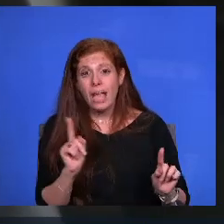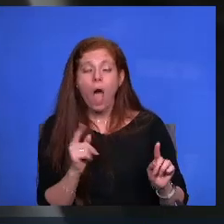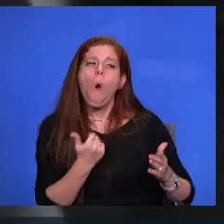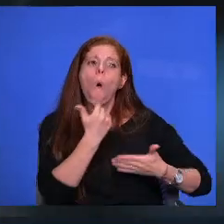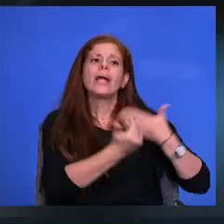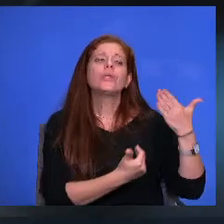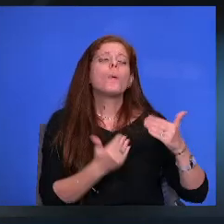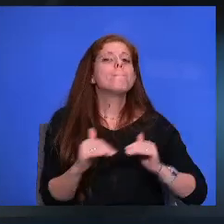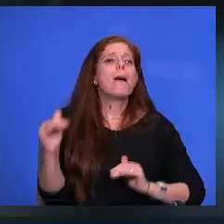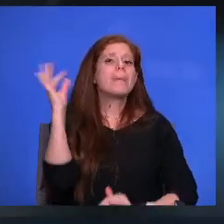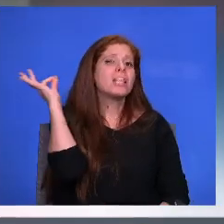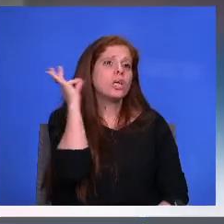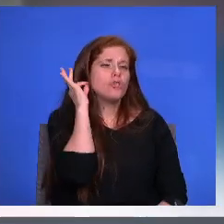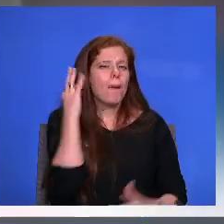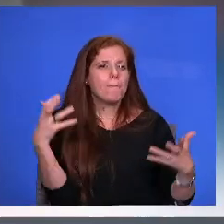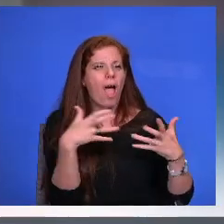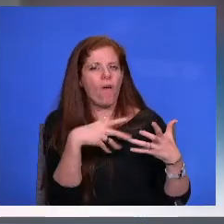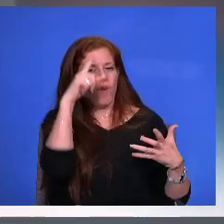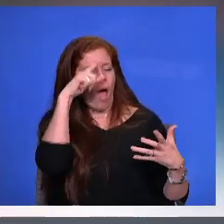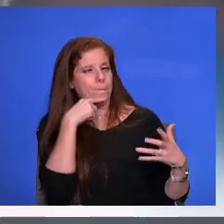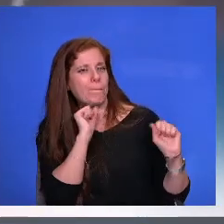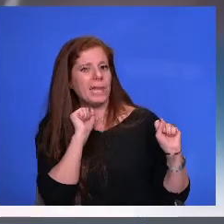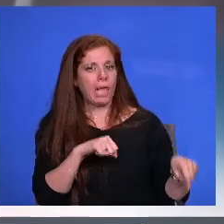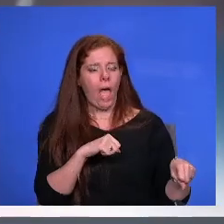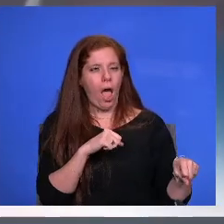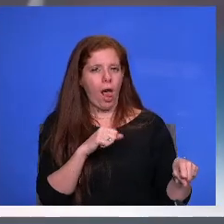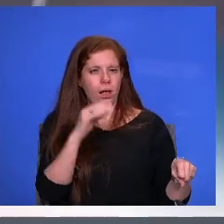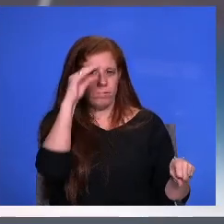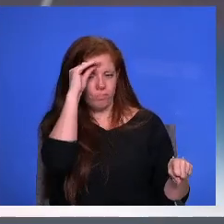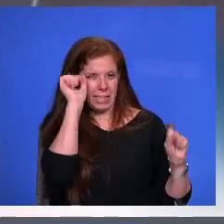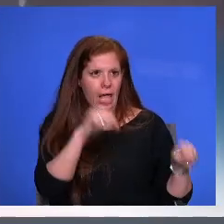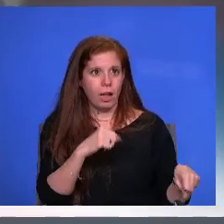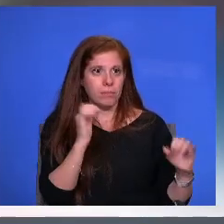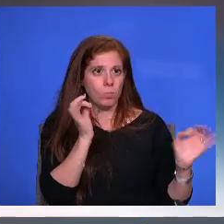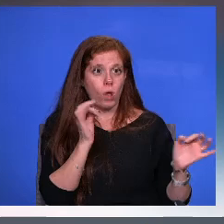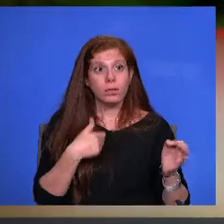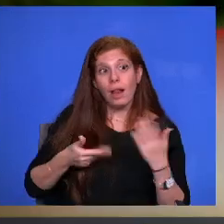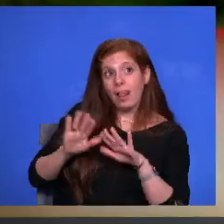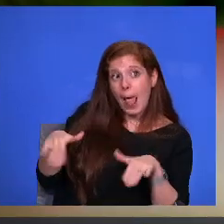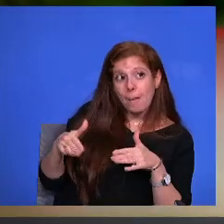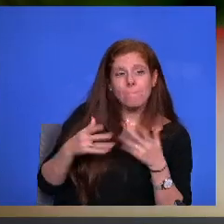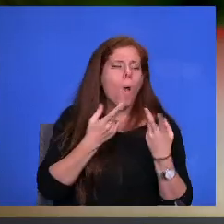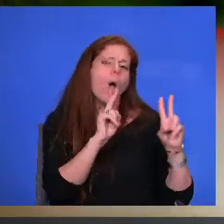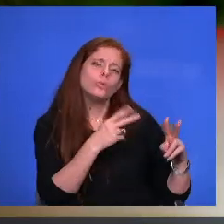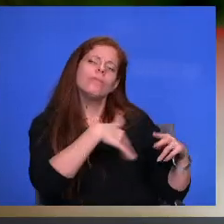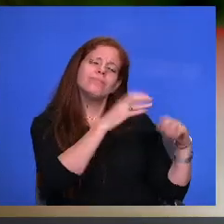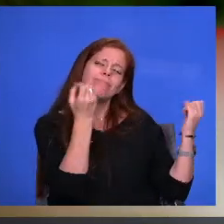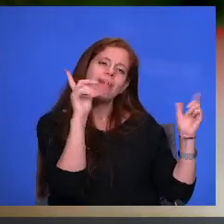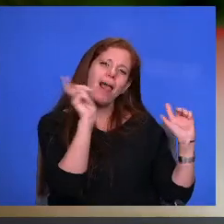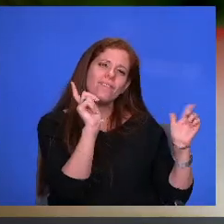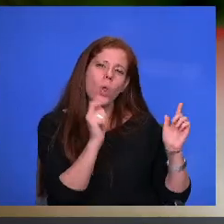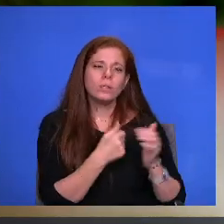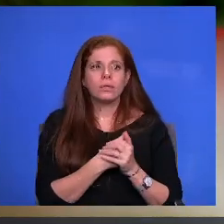בחברה פטריארכלית במיוחד. היי בנות, פיין נירוח? אפשר לרוח על בחר? נירוח אי מכאן, בס נמבסר. It was common sense